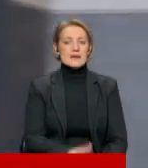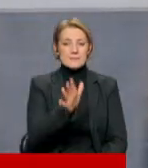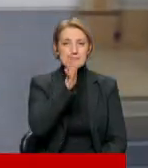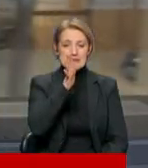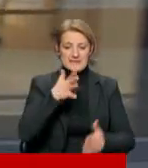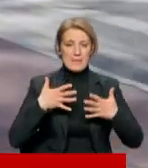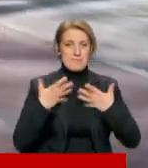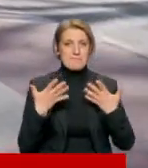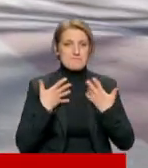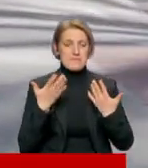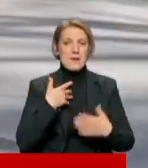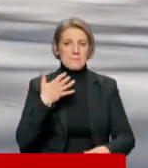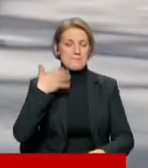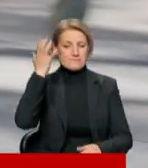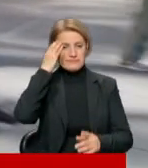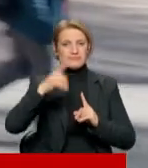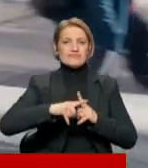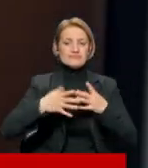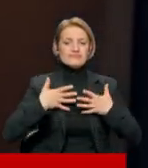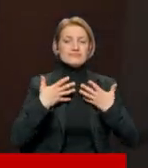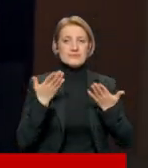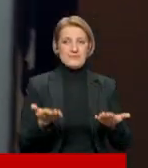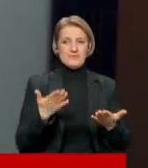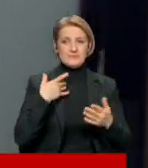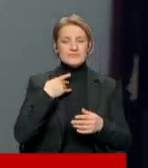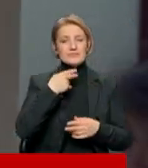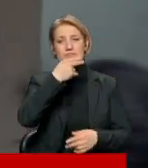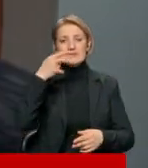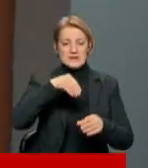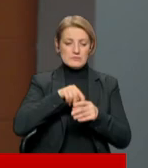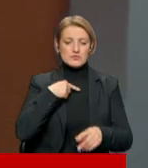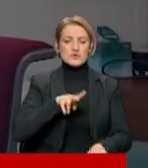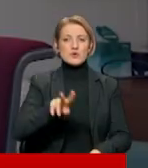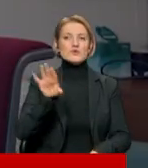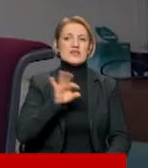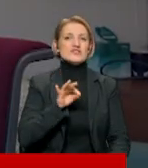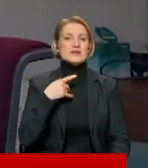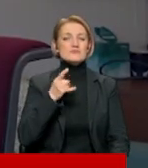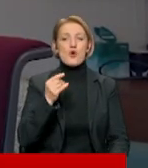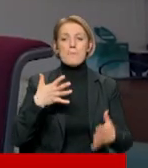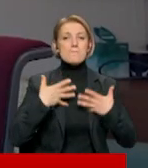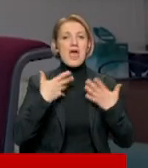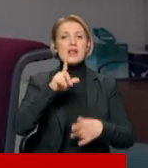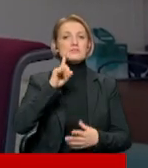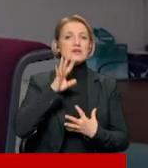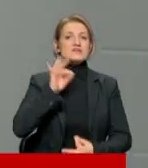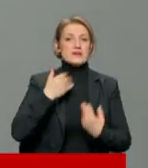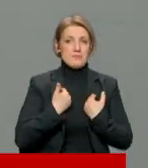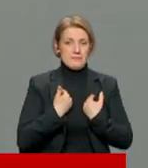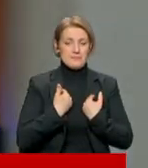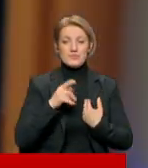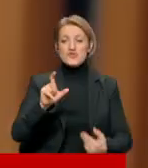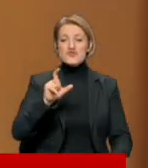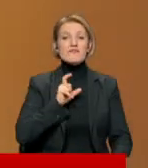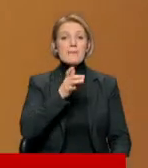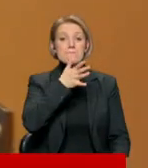Bilimsel merak benim temel motivasyonum. Kariyerim için ben bu yönü seçtim. Çünkü entelektüel olarak çok meraklı bir insanım ben.